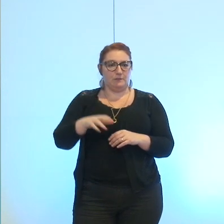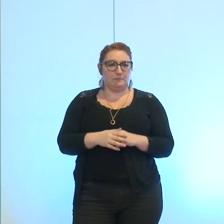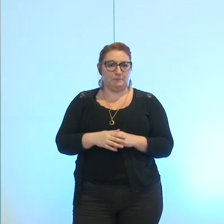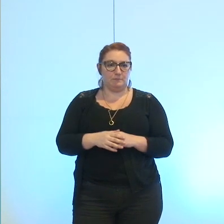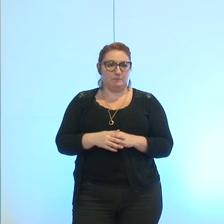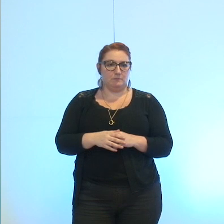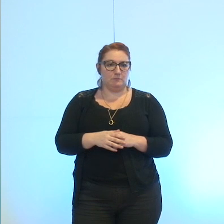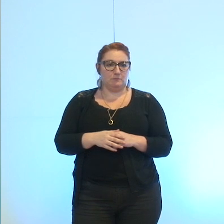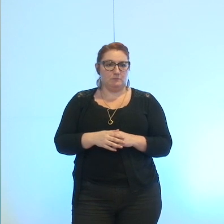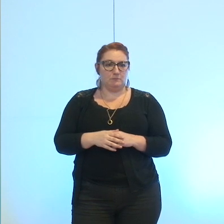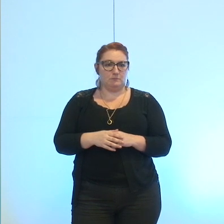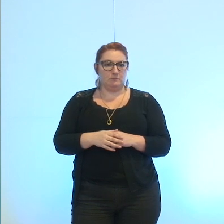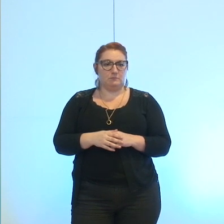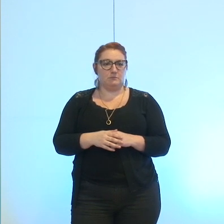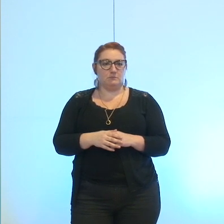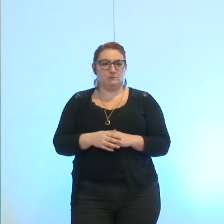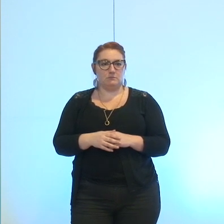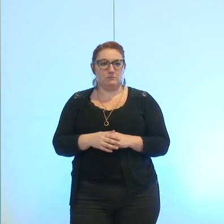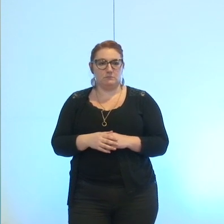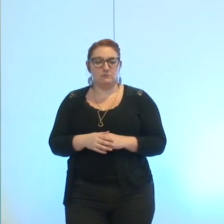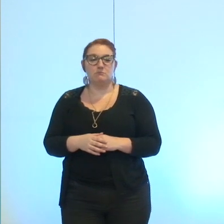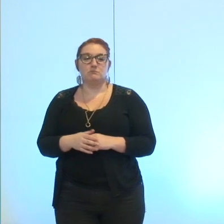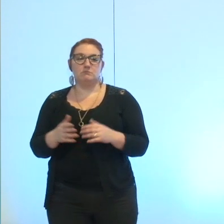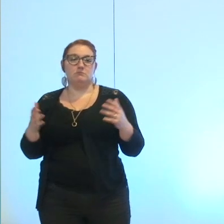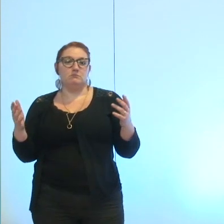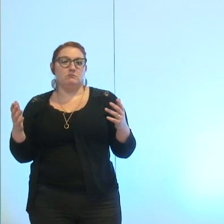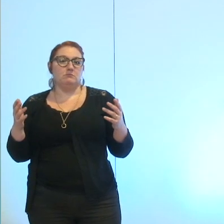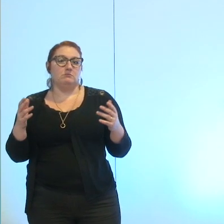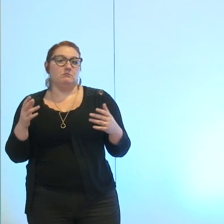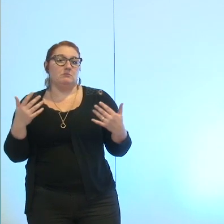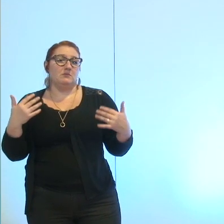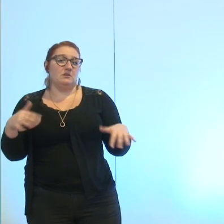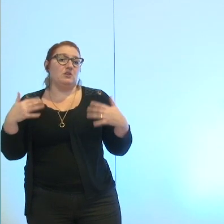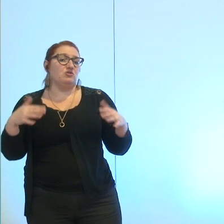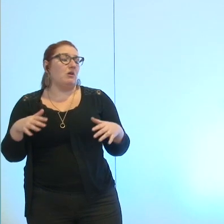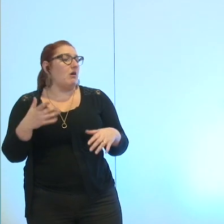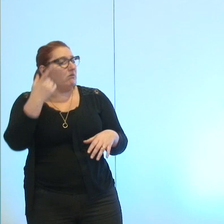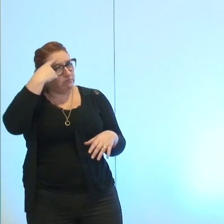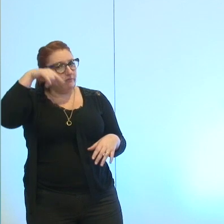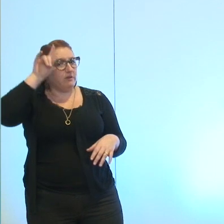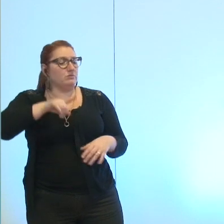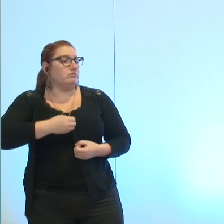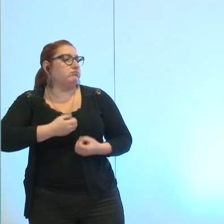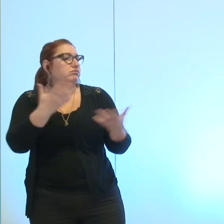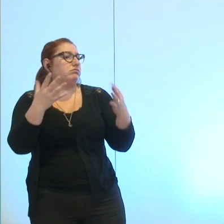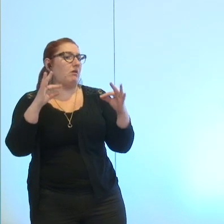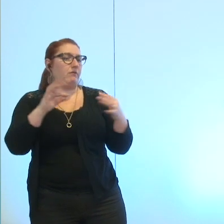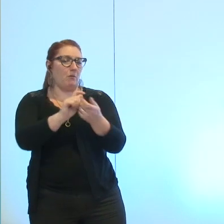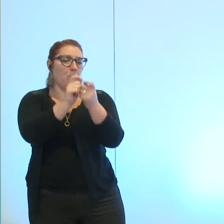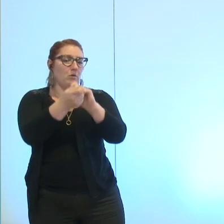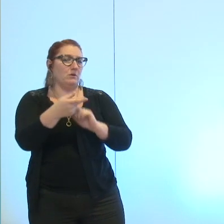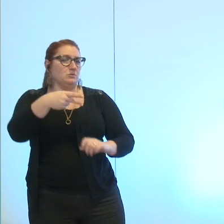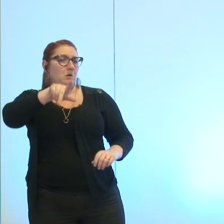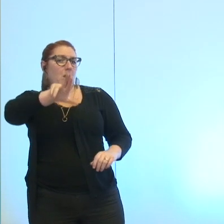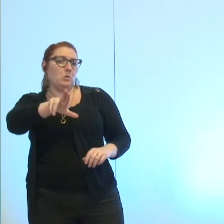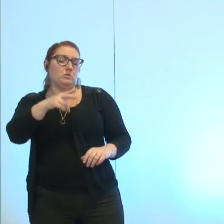merci Monsieur le Maire je serai très bref puisque j'ai déjà exprimé notre position sur les grandes lignes donc de cette modification du